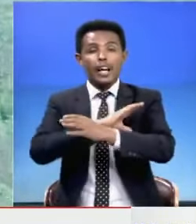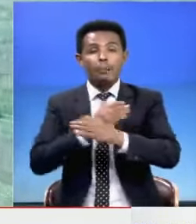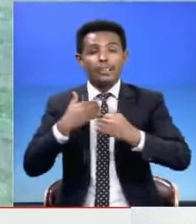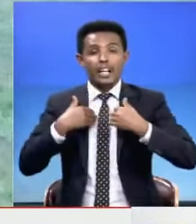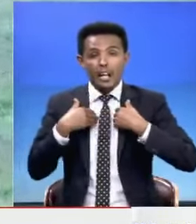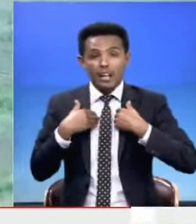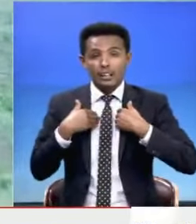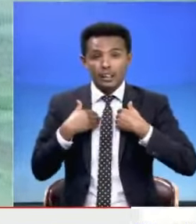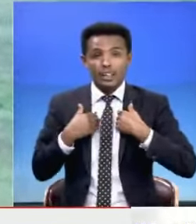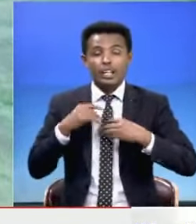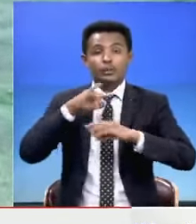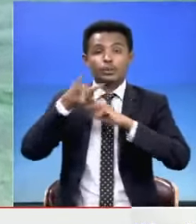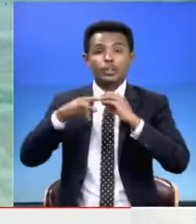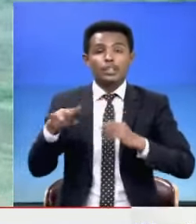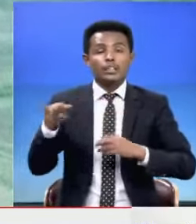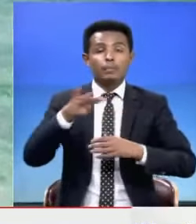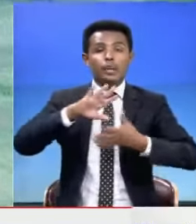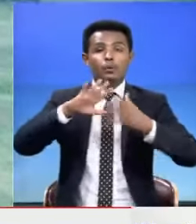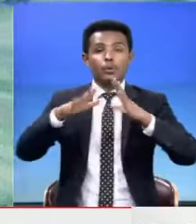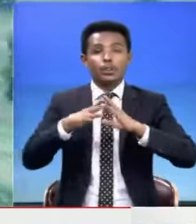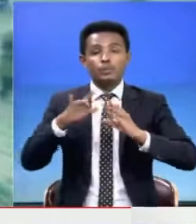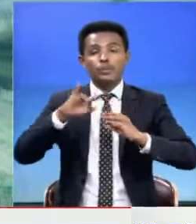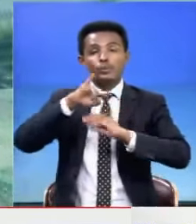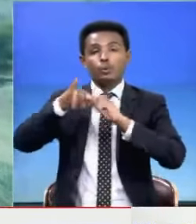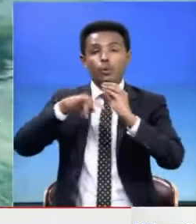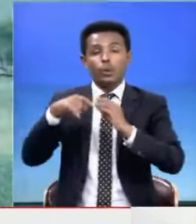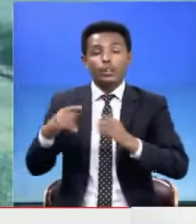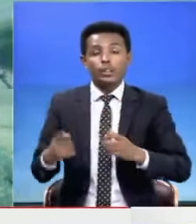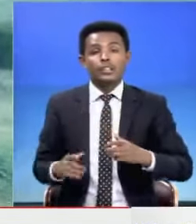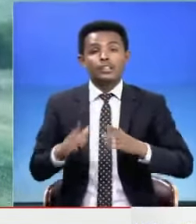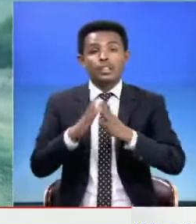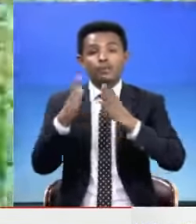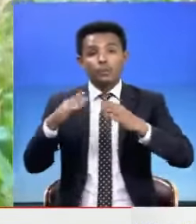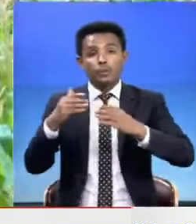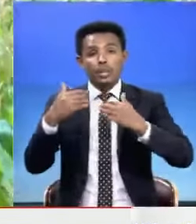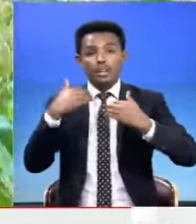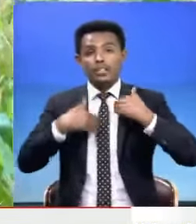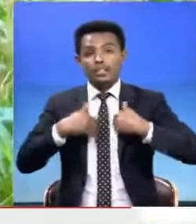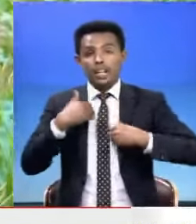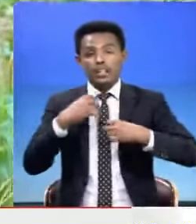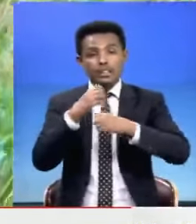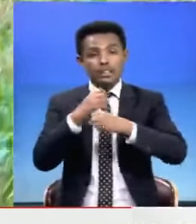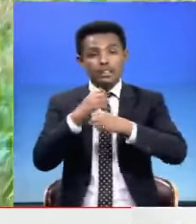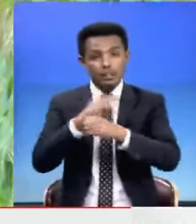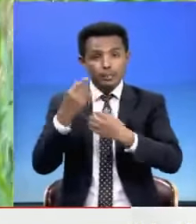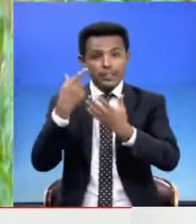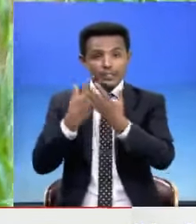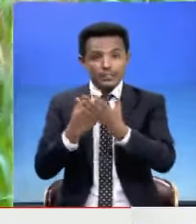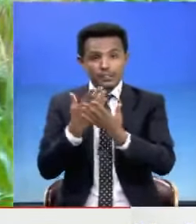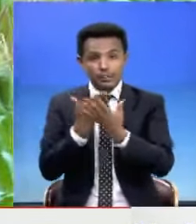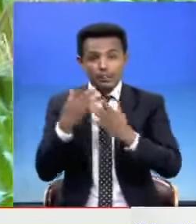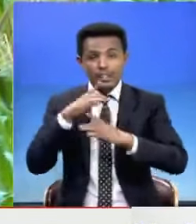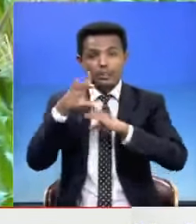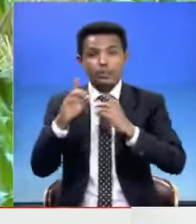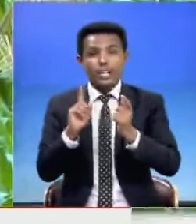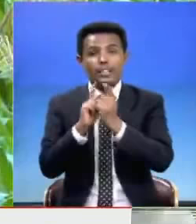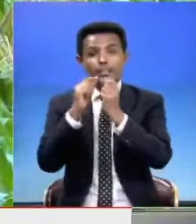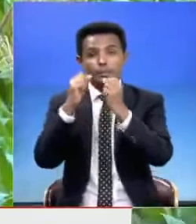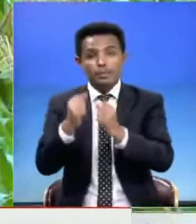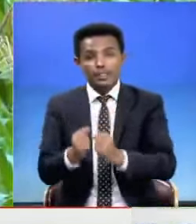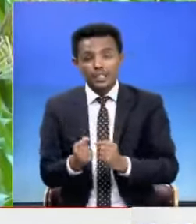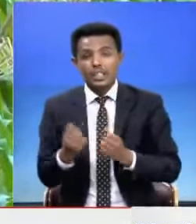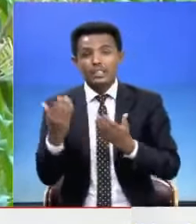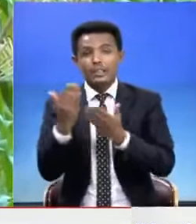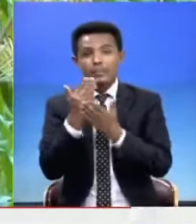ዞኖች መካከል የምዕራብ ጎጃም ዞን ሰፊውን ድርሻ ይዛል። ዞኑ በተያዘው የምርት ዘመን በክልሉ ሊያጋጥም የሚችለውን የምርት